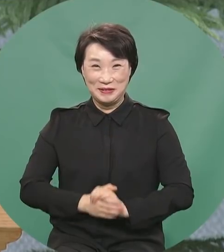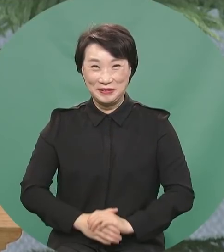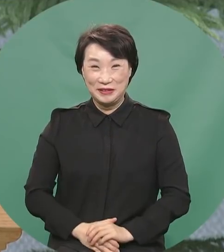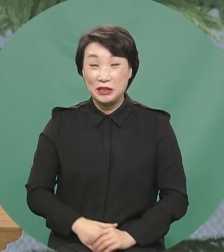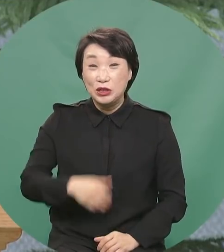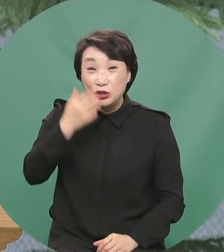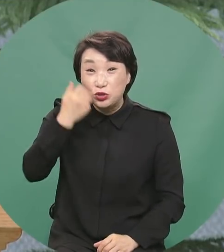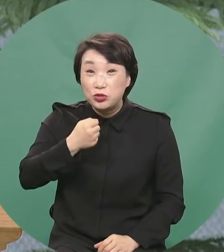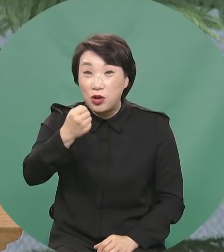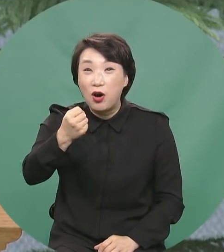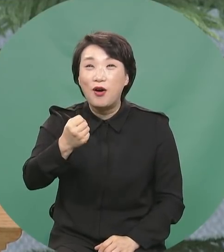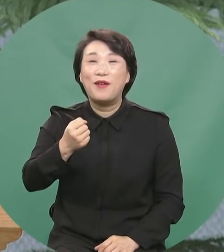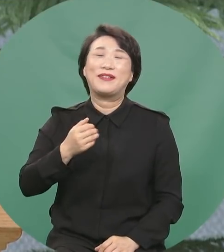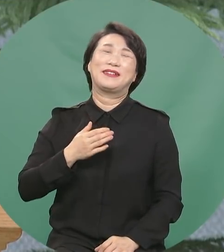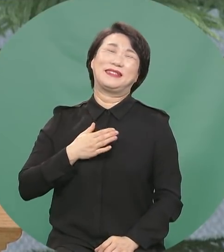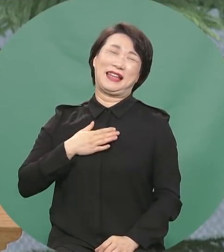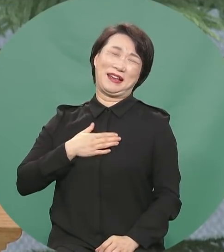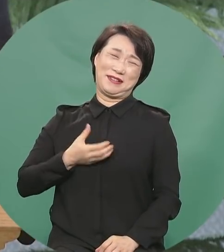누구에게?